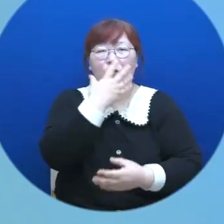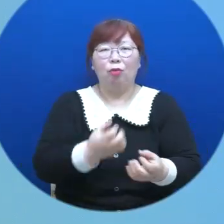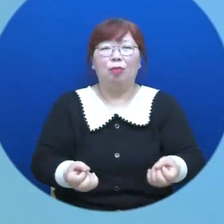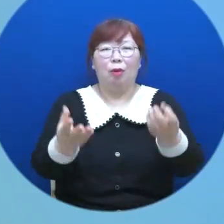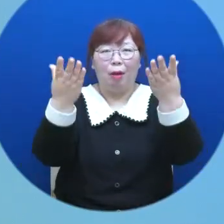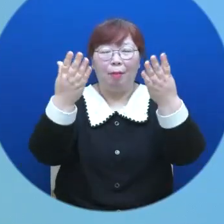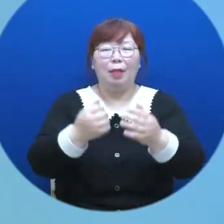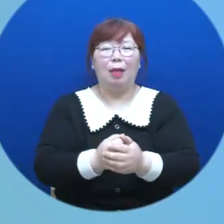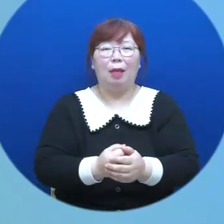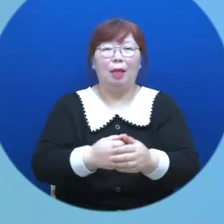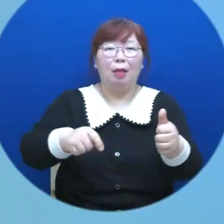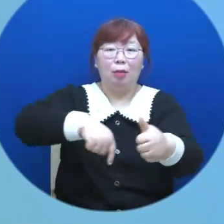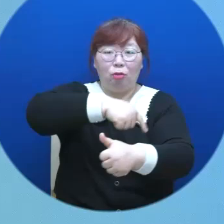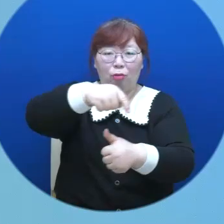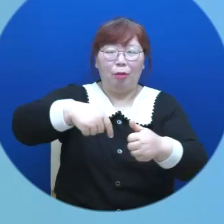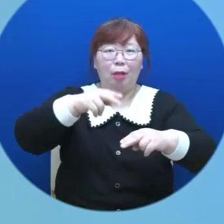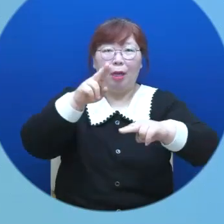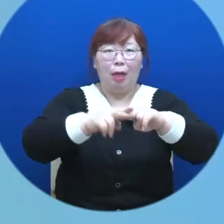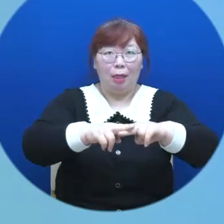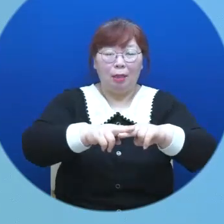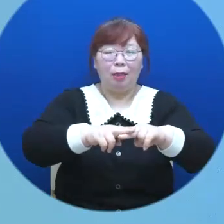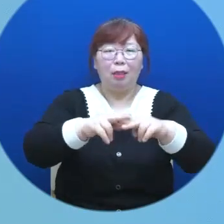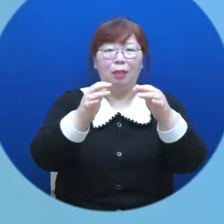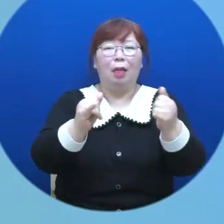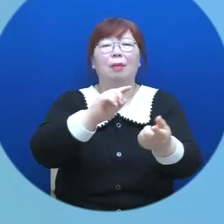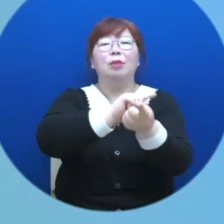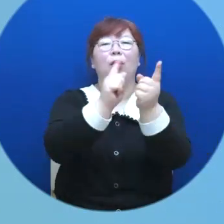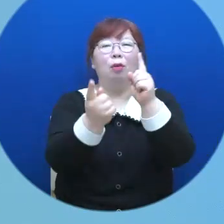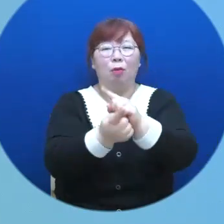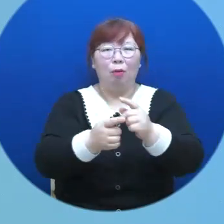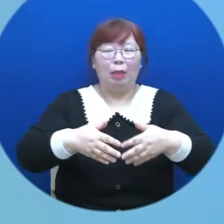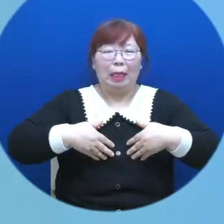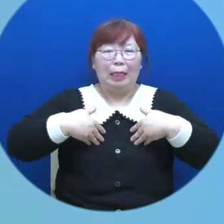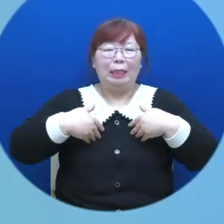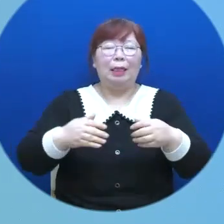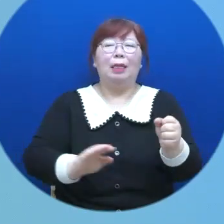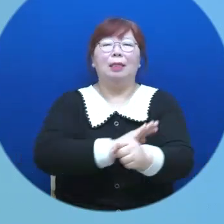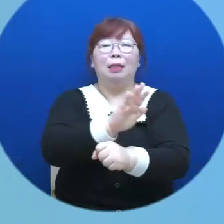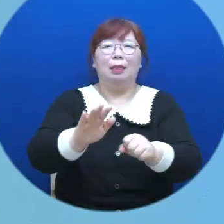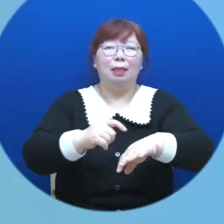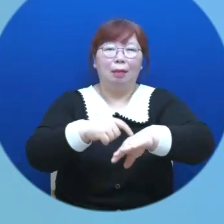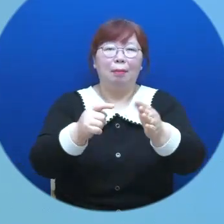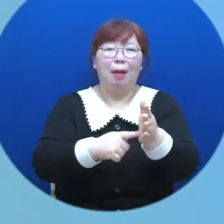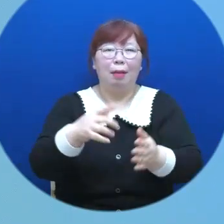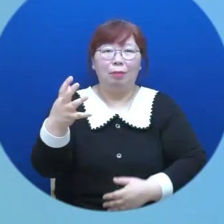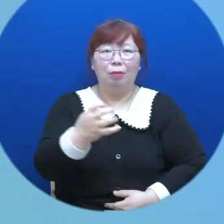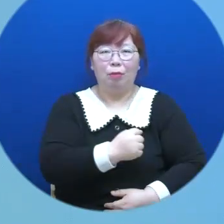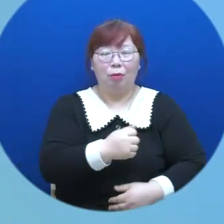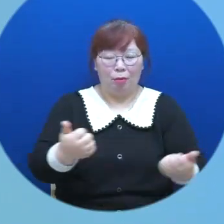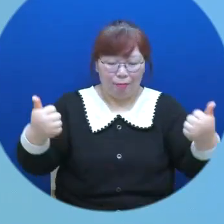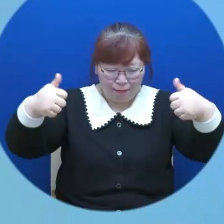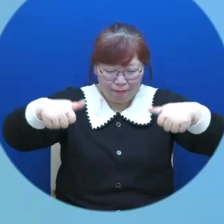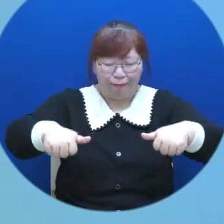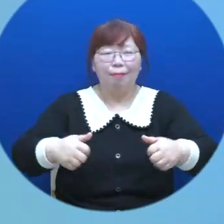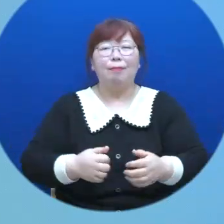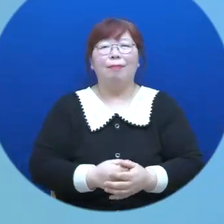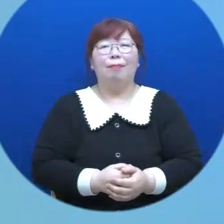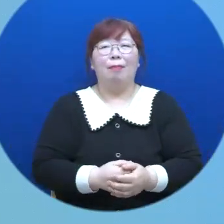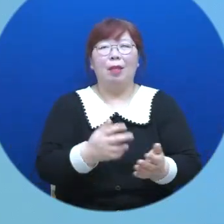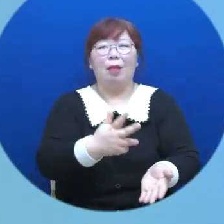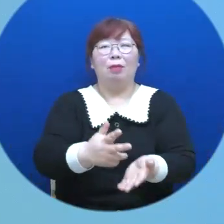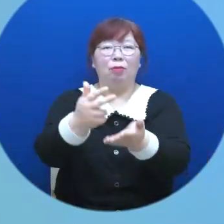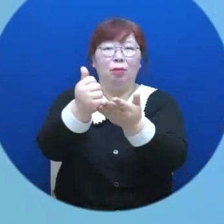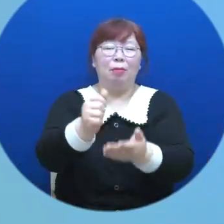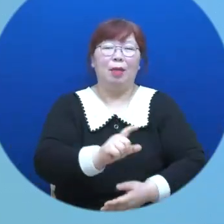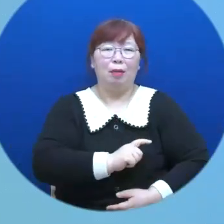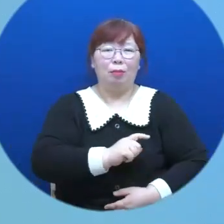우리 앞뒤 좌우에 있는 분들 따뜻한 사랑의 마음으로 인사를 나눕니다. 주님의